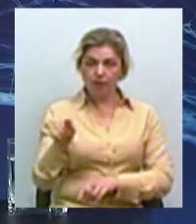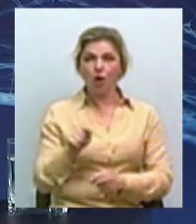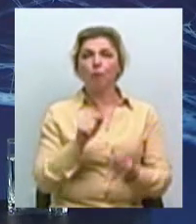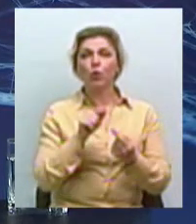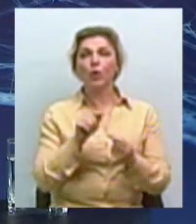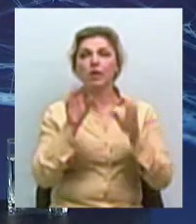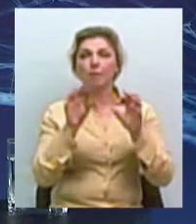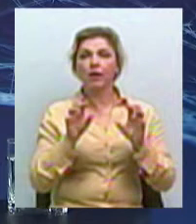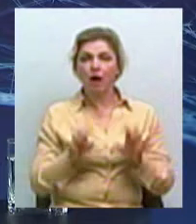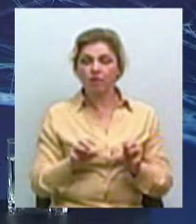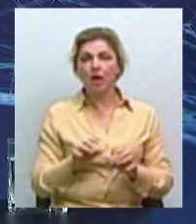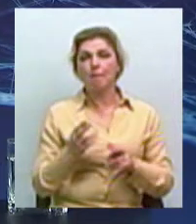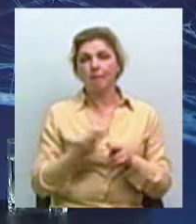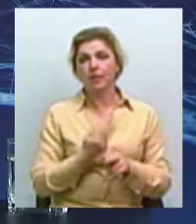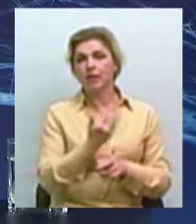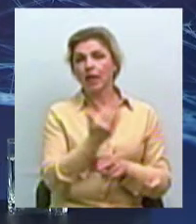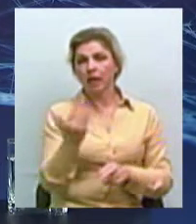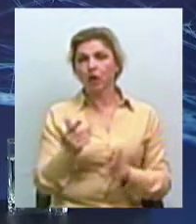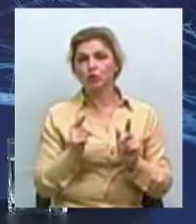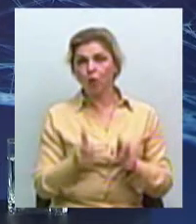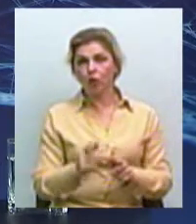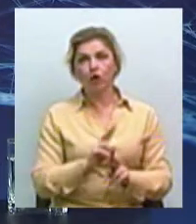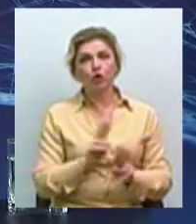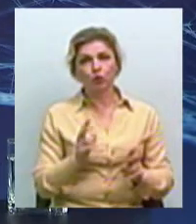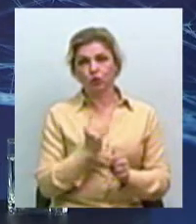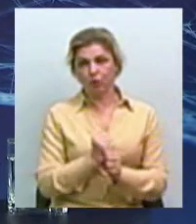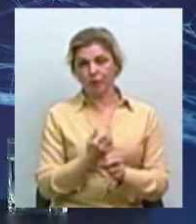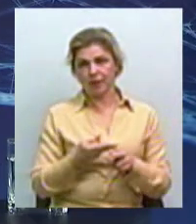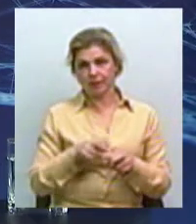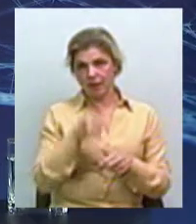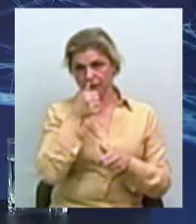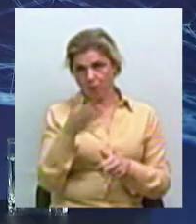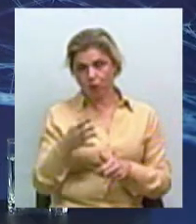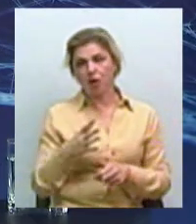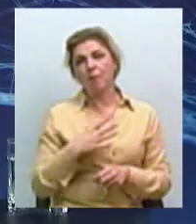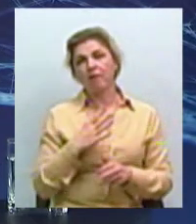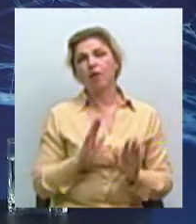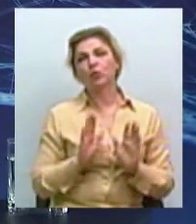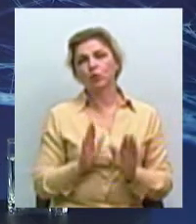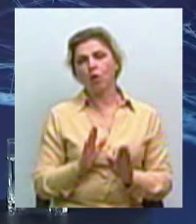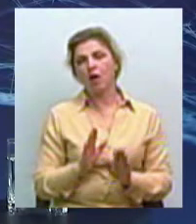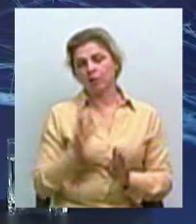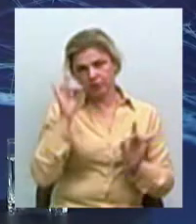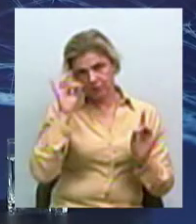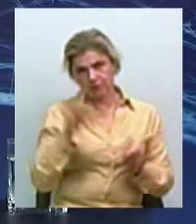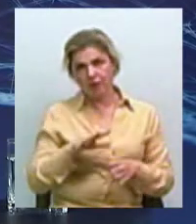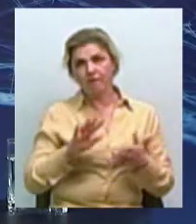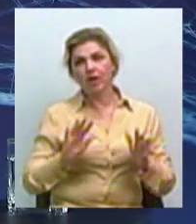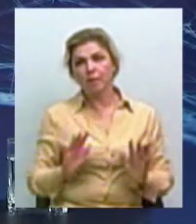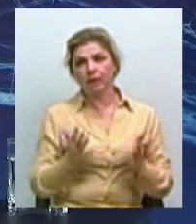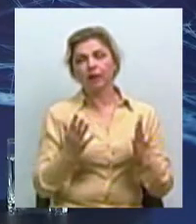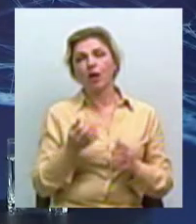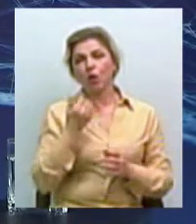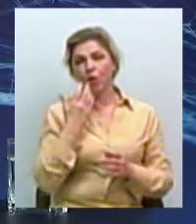протиправно, без їхньої згоди, ніхто зробити це не може. Бувають лише екстрені випадки,